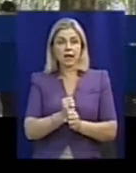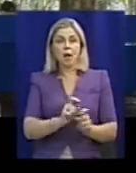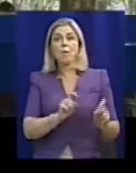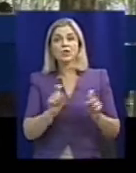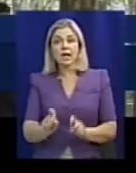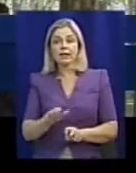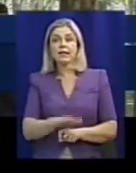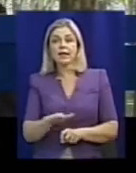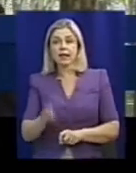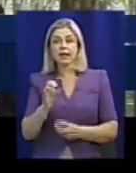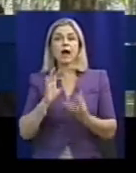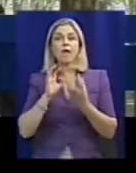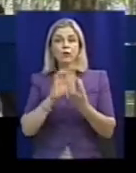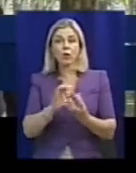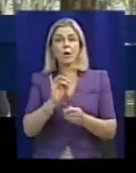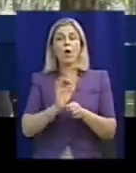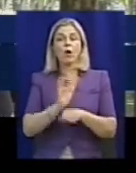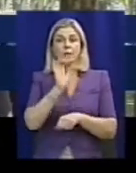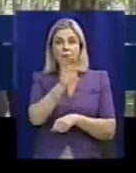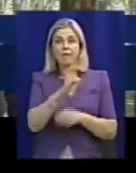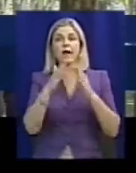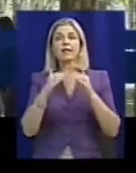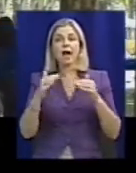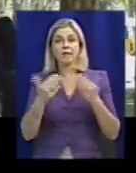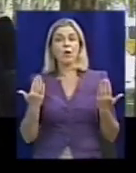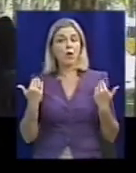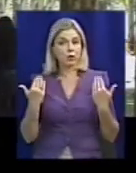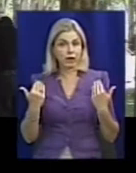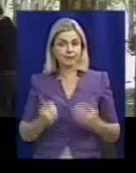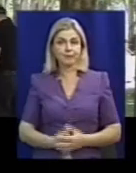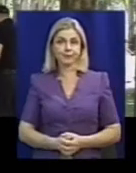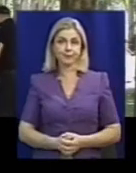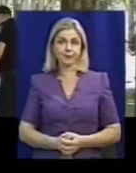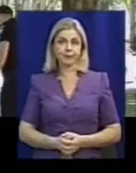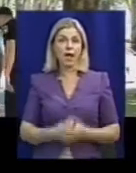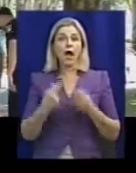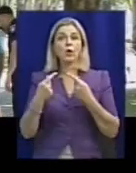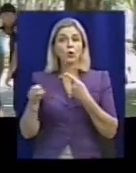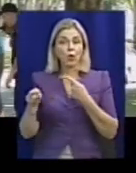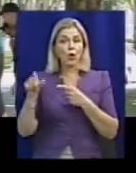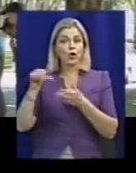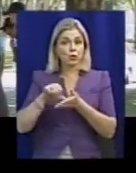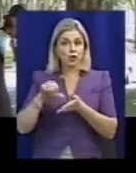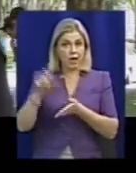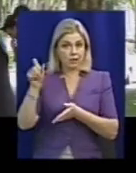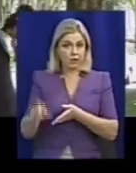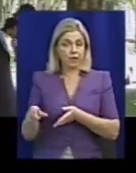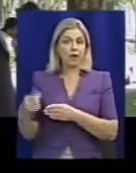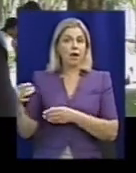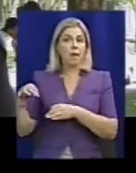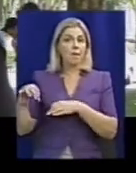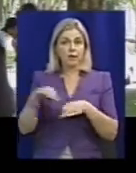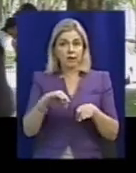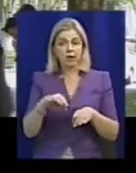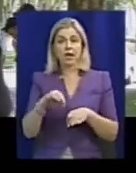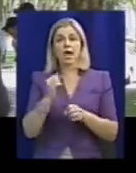дітей на автобуси та відправка їх до табору відпочинку. І інший учасник під'їхав на своєму транспортному засобі.